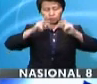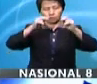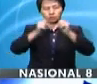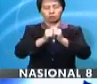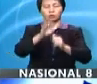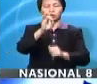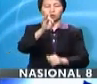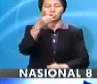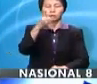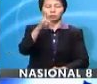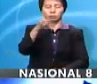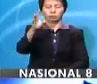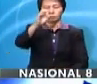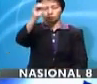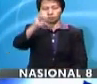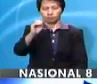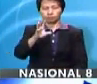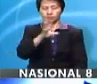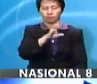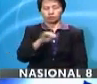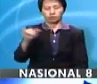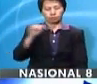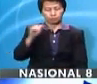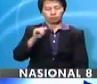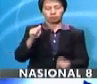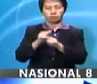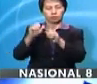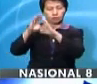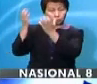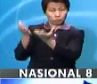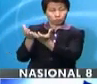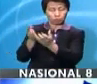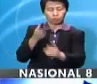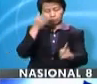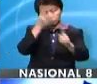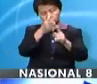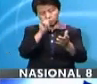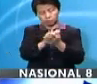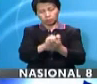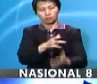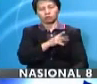kepada 18% dan menyamai standard global. Ke arah matlamat